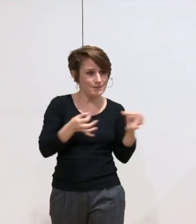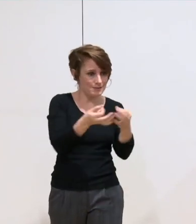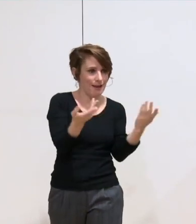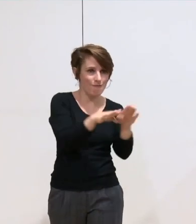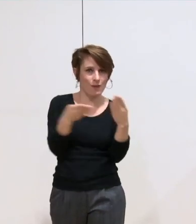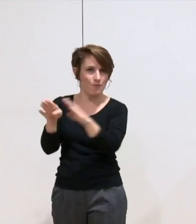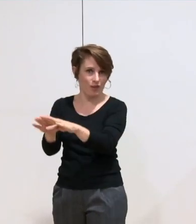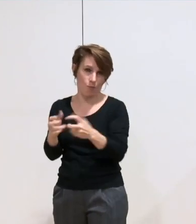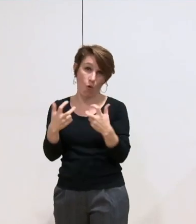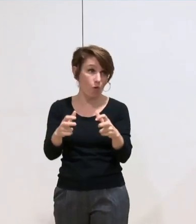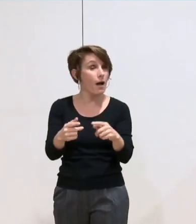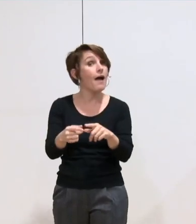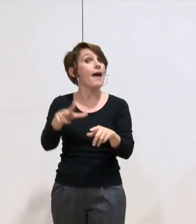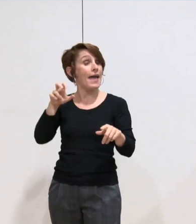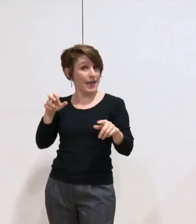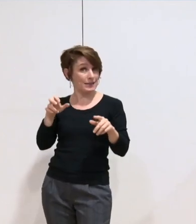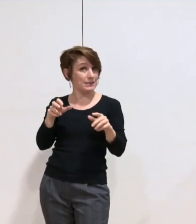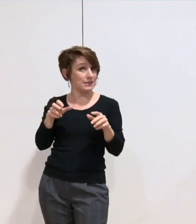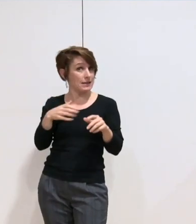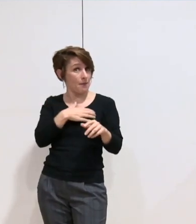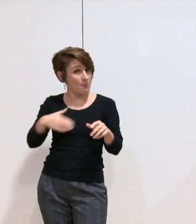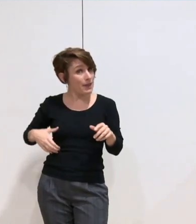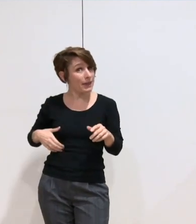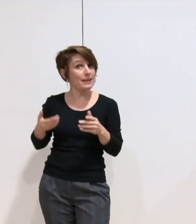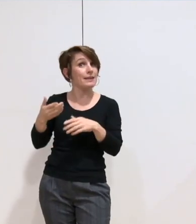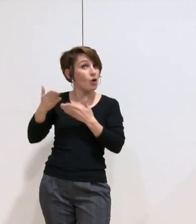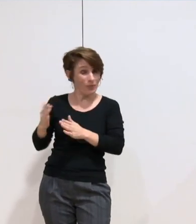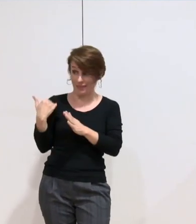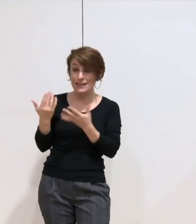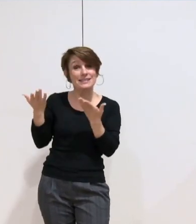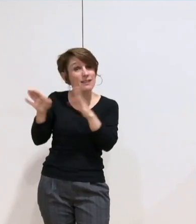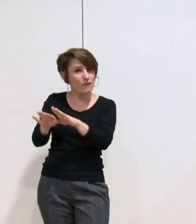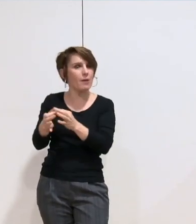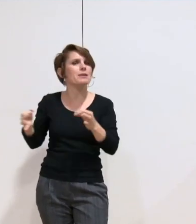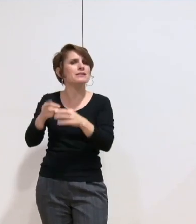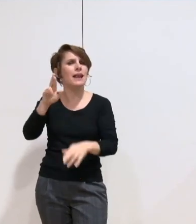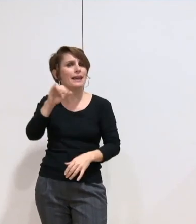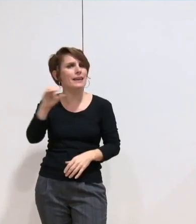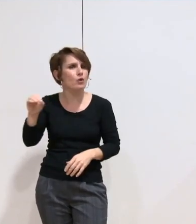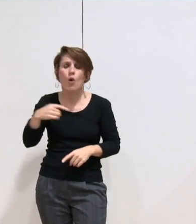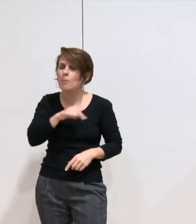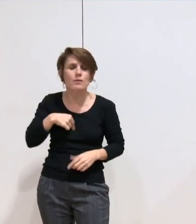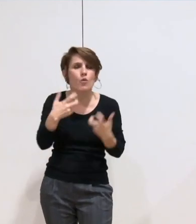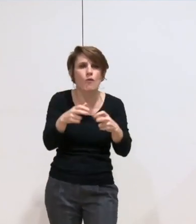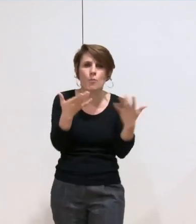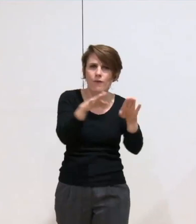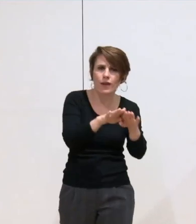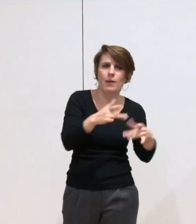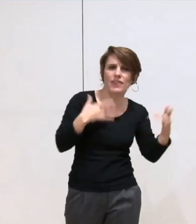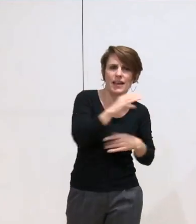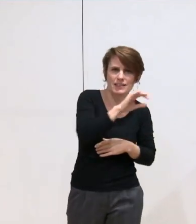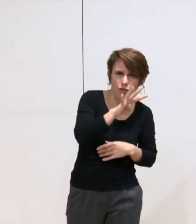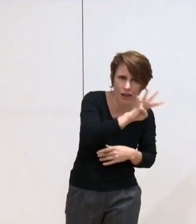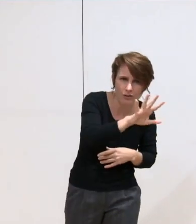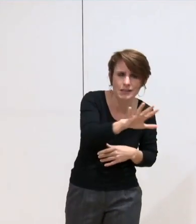précédent exécutif qui a fermé le Rio. Cette municipalité-là ne fermera pas le 145 et le théâtre de Poche. Alors j'entends